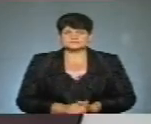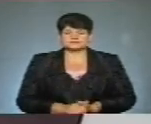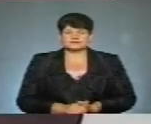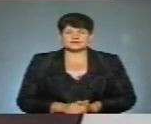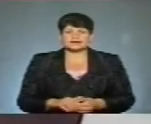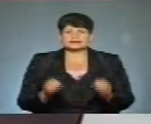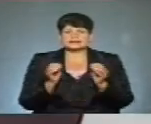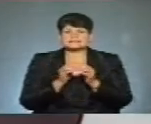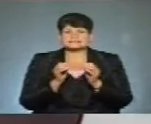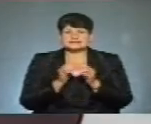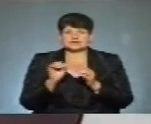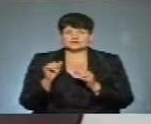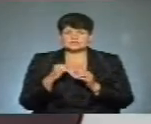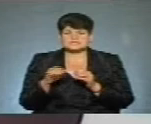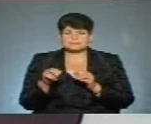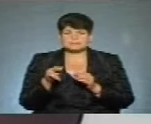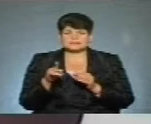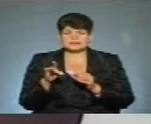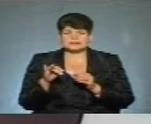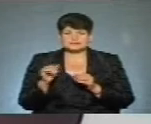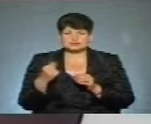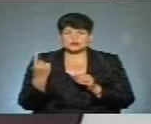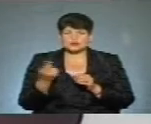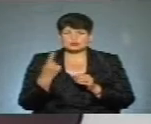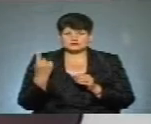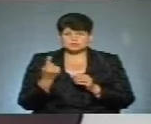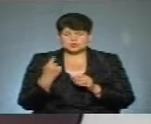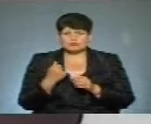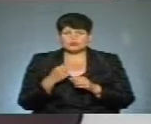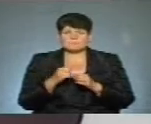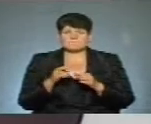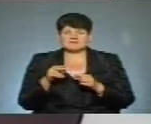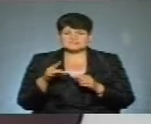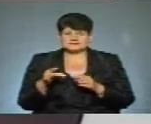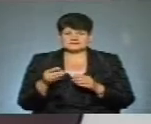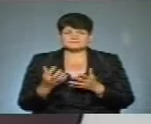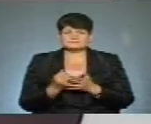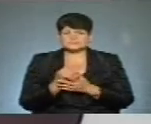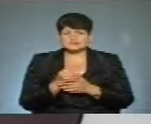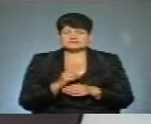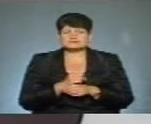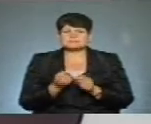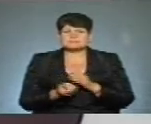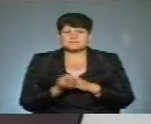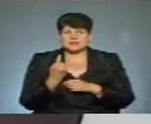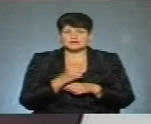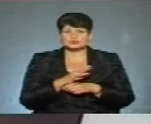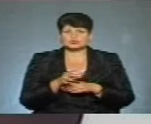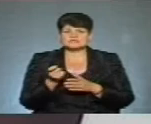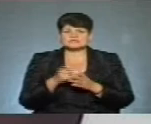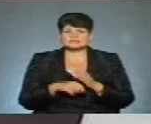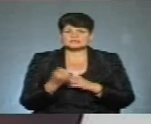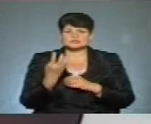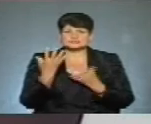Нагадаю, 10 серпня у Петриківському обласному геріатричному пансіонаті зафіксували спалах коронавірусу, його закрили на 14